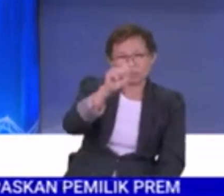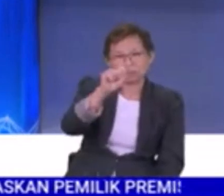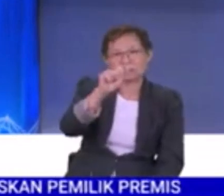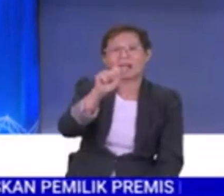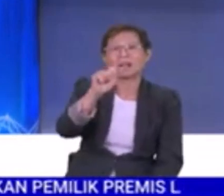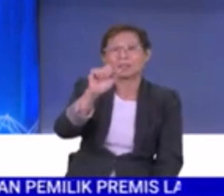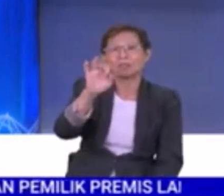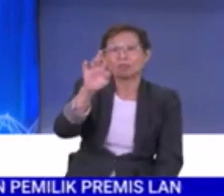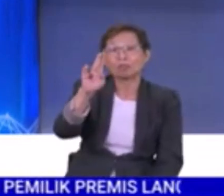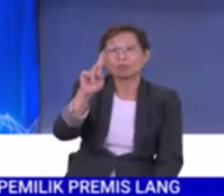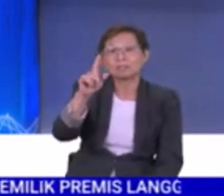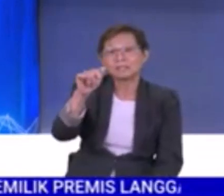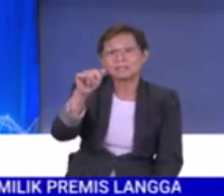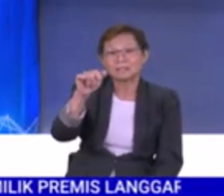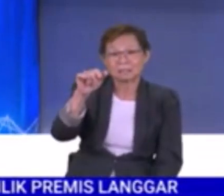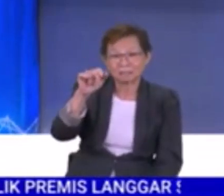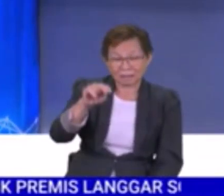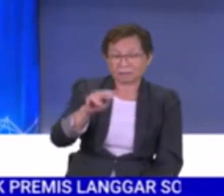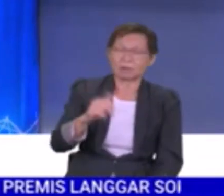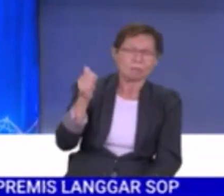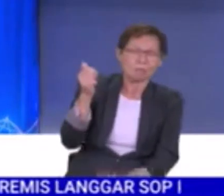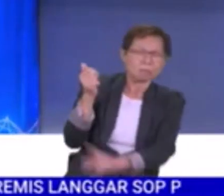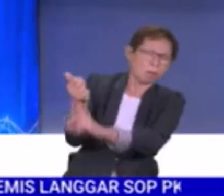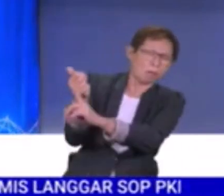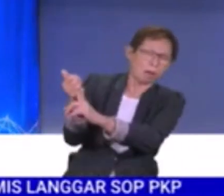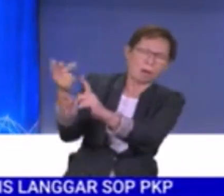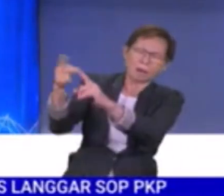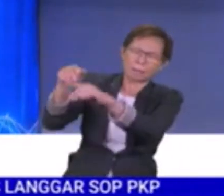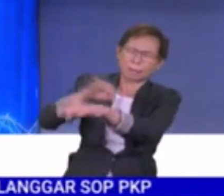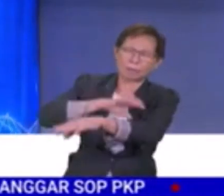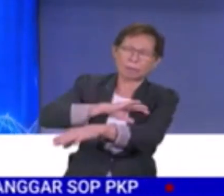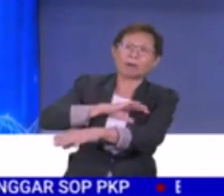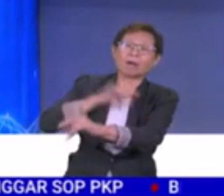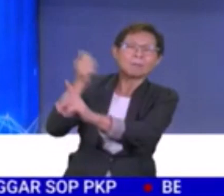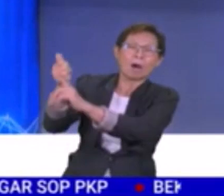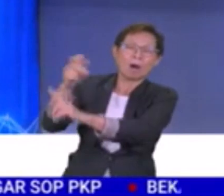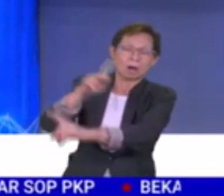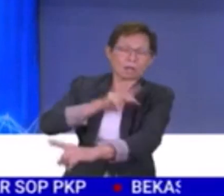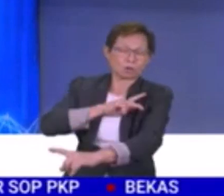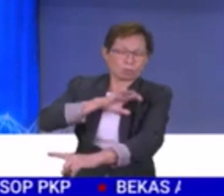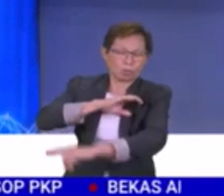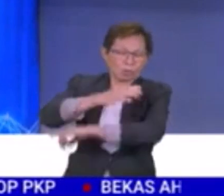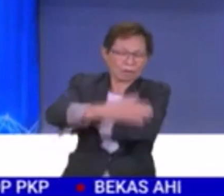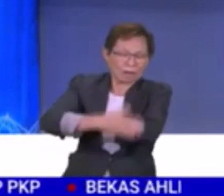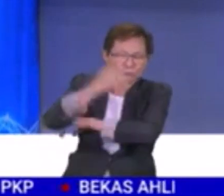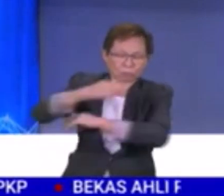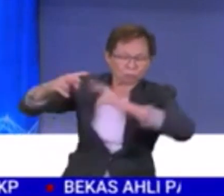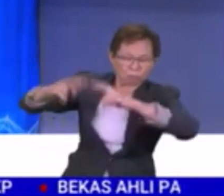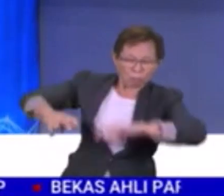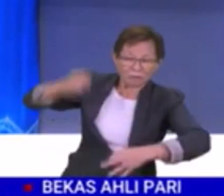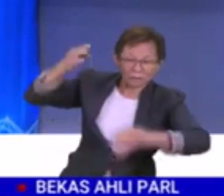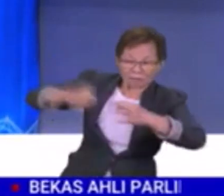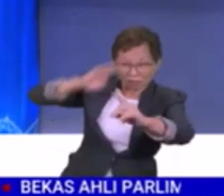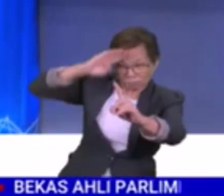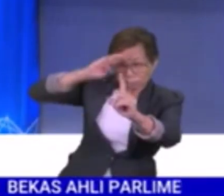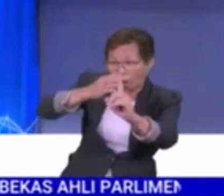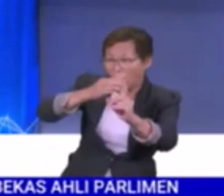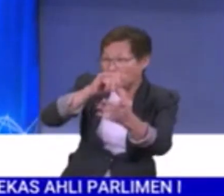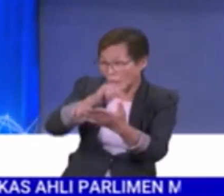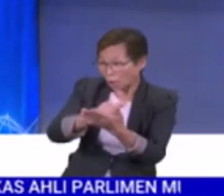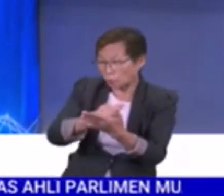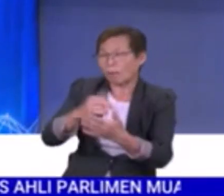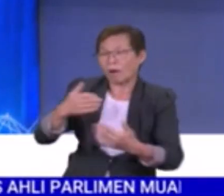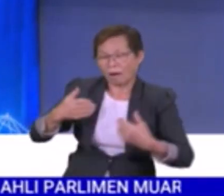Nasution Ismail berkata pihaknya menyerahkan perkara itu kepada Ketua Polis Negara untuk siasatan sekiranya dakwaan